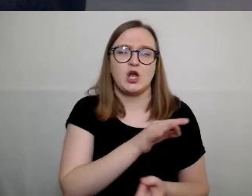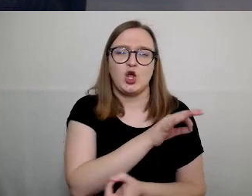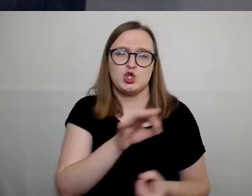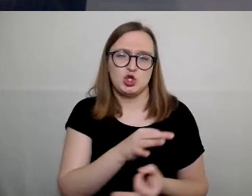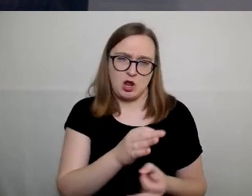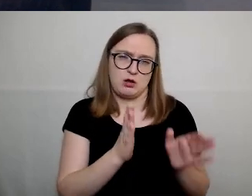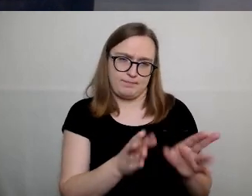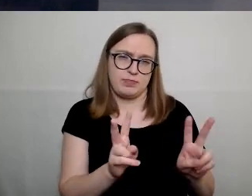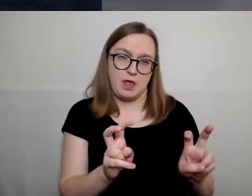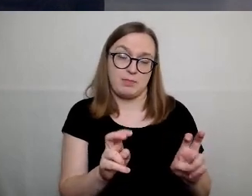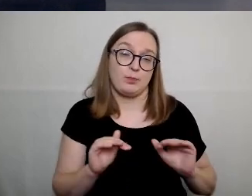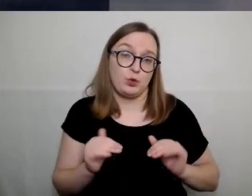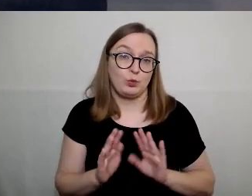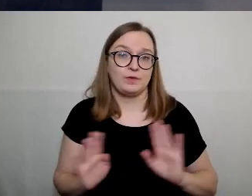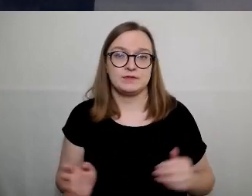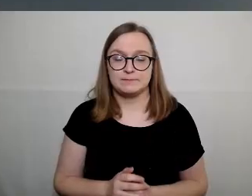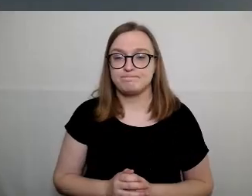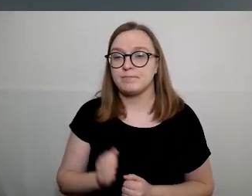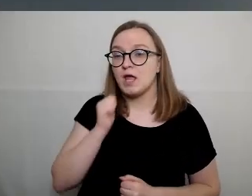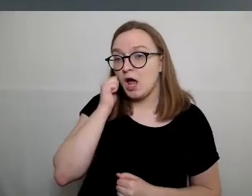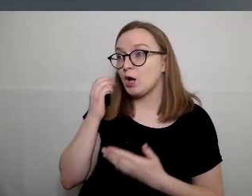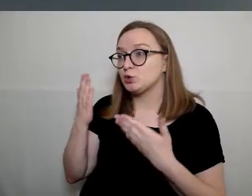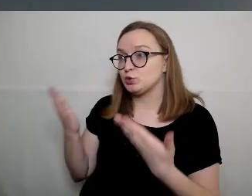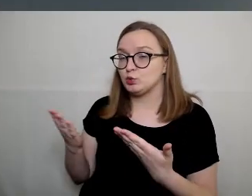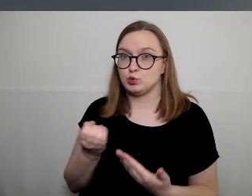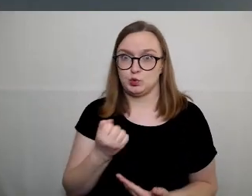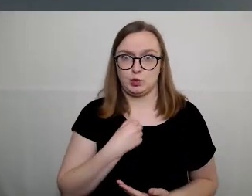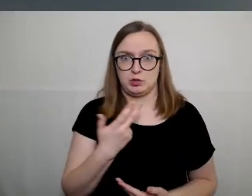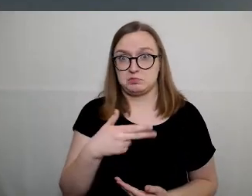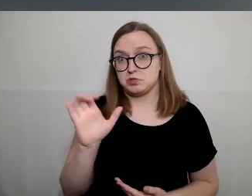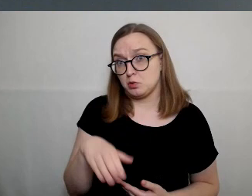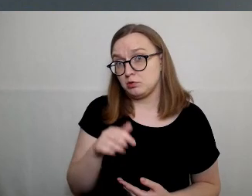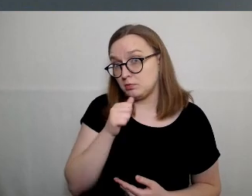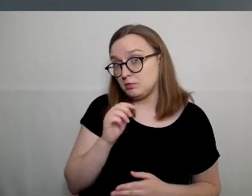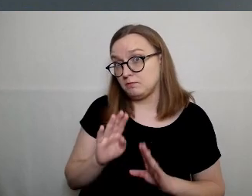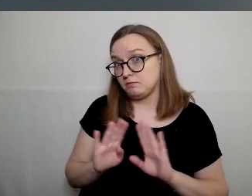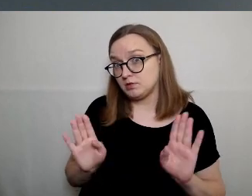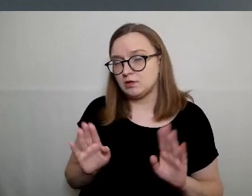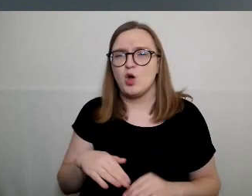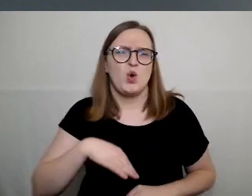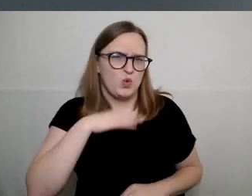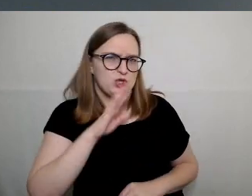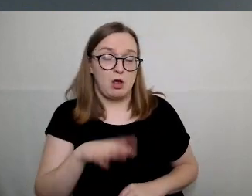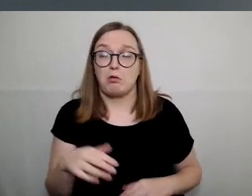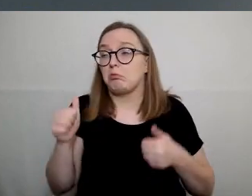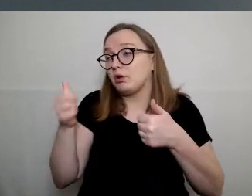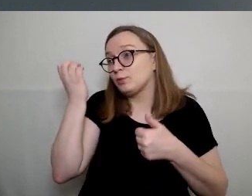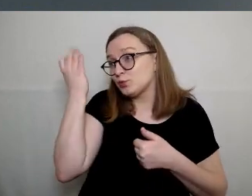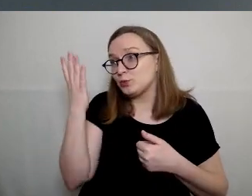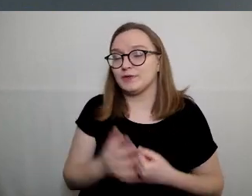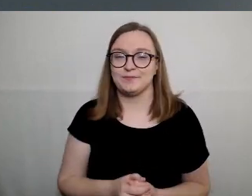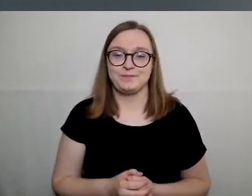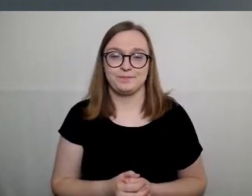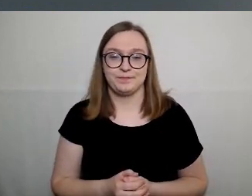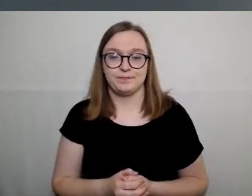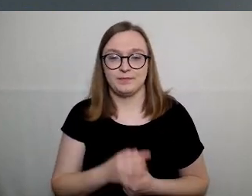Tai tiek trumpai. Ačiū Jums, dar pusę minutės, bet jeigu... Nu, užtenka, manau. Supratau.